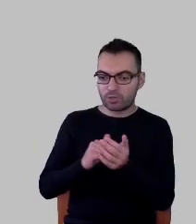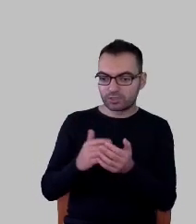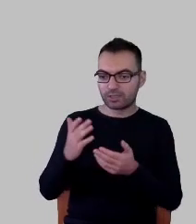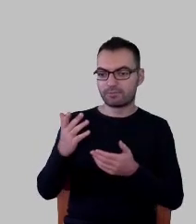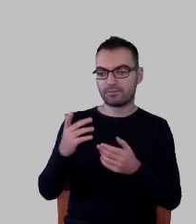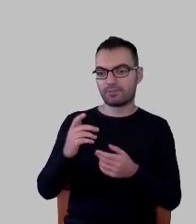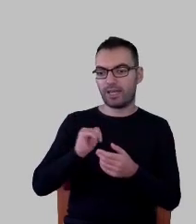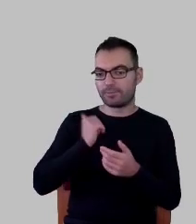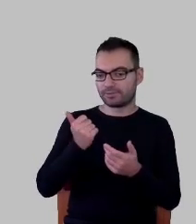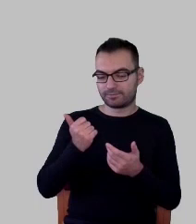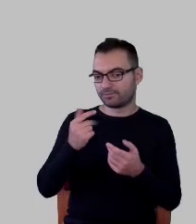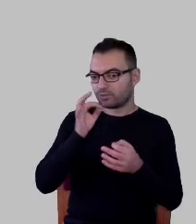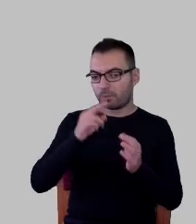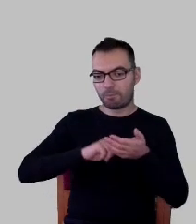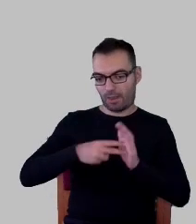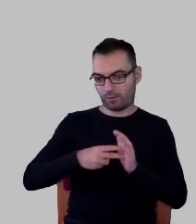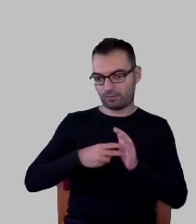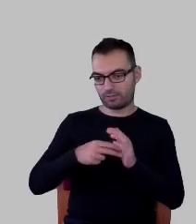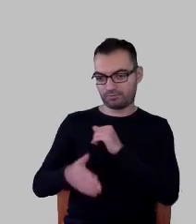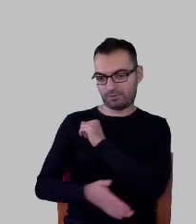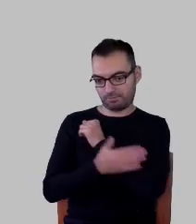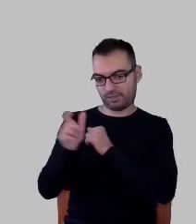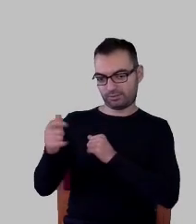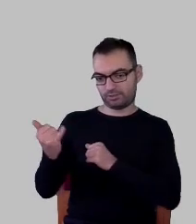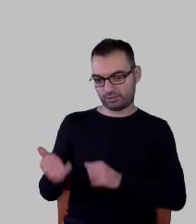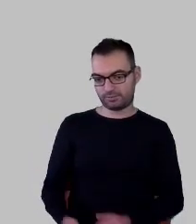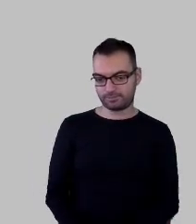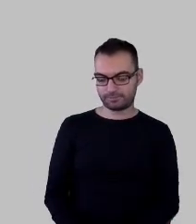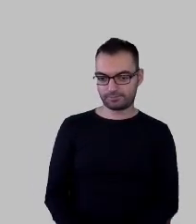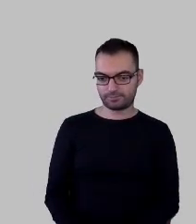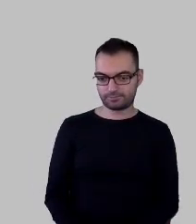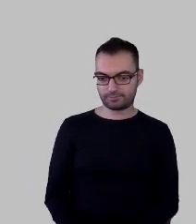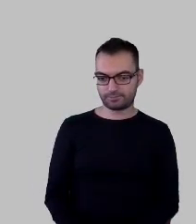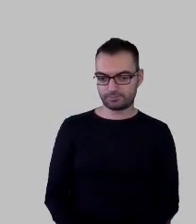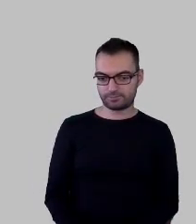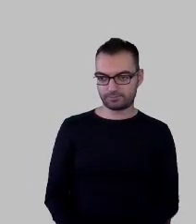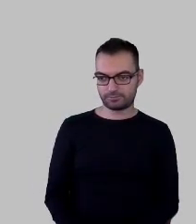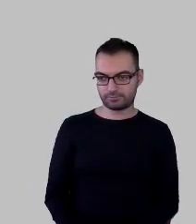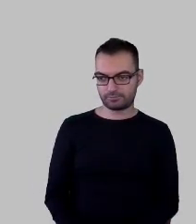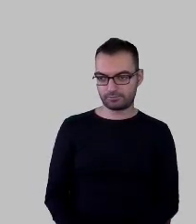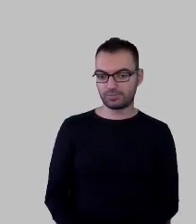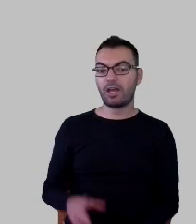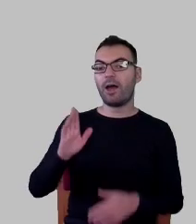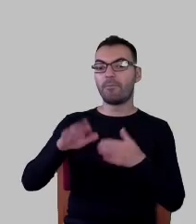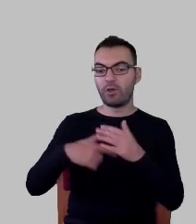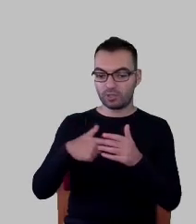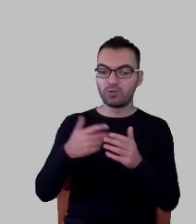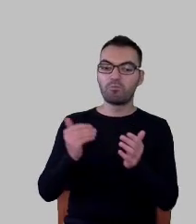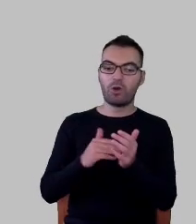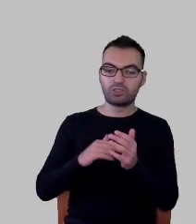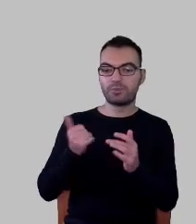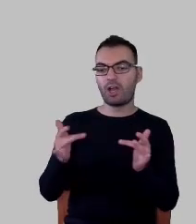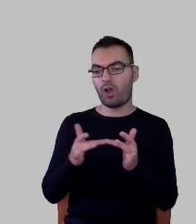widzenia zaplanowania wsparcia, które znajduje odzwierciedlenie w wydawanym orzeczeniu czy opinii.